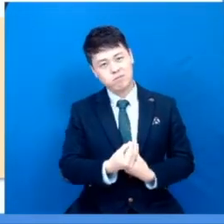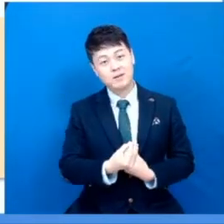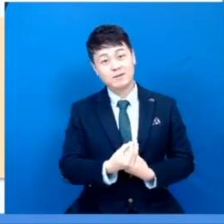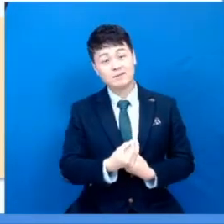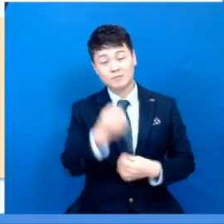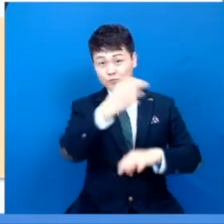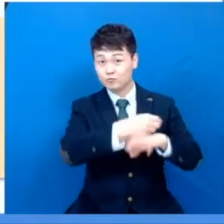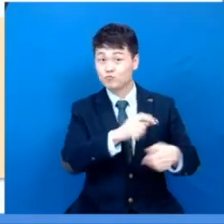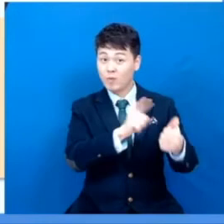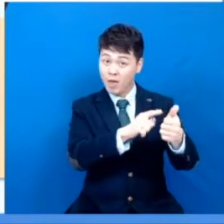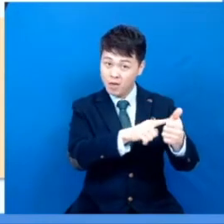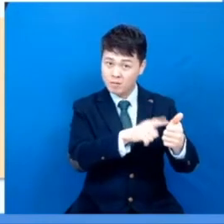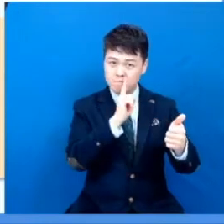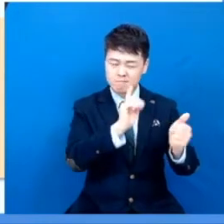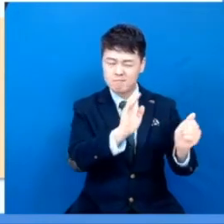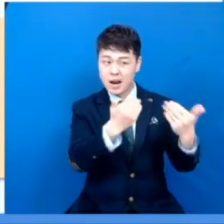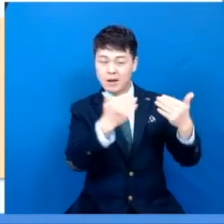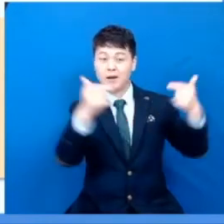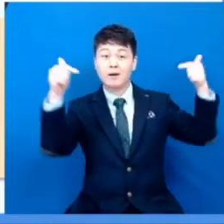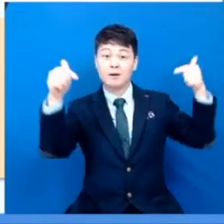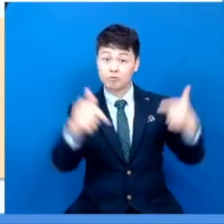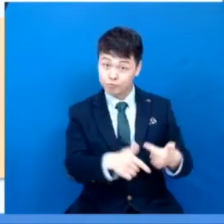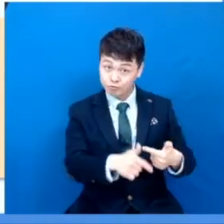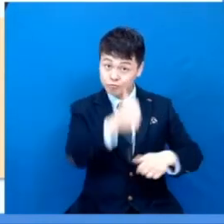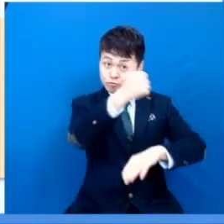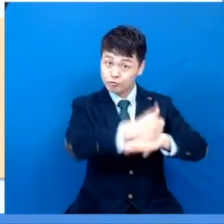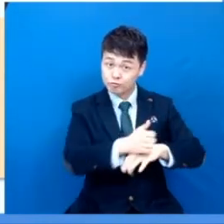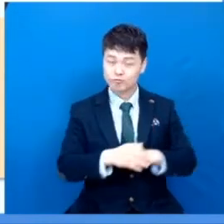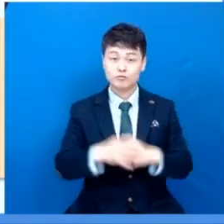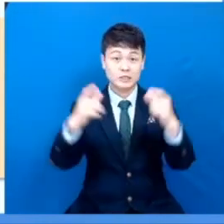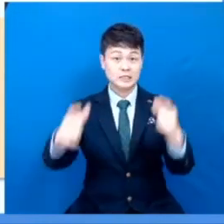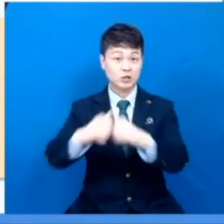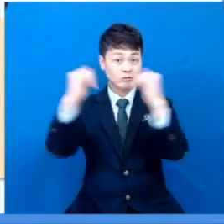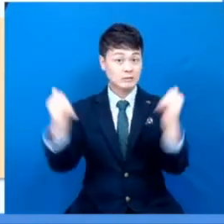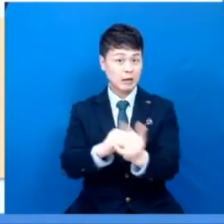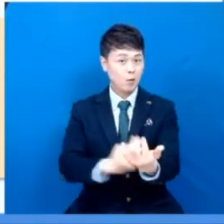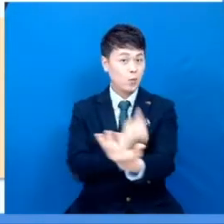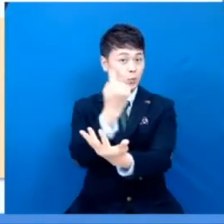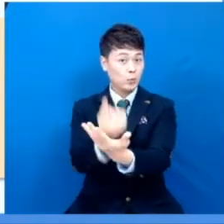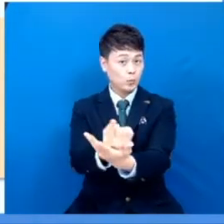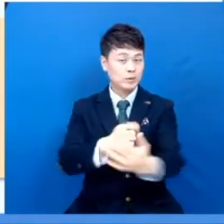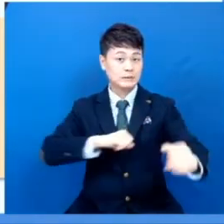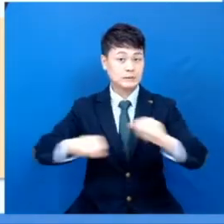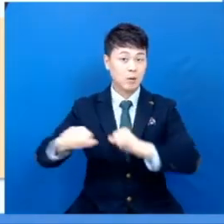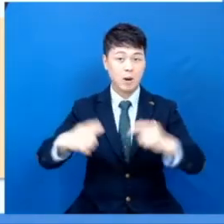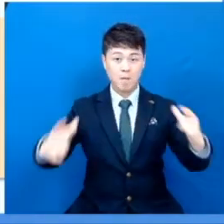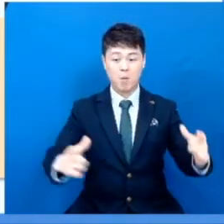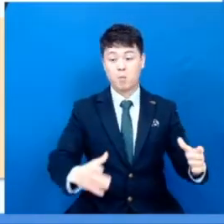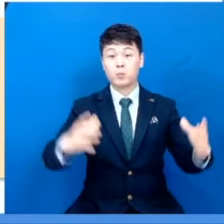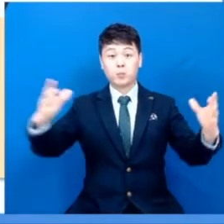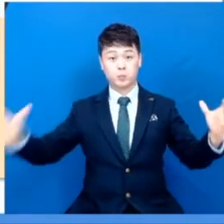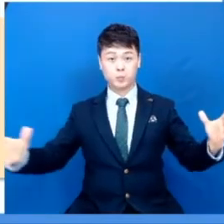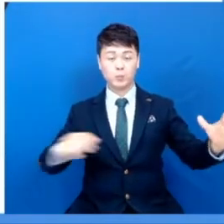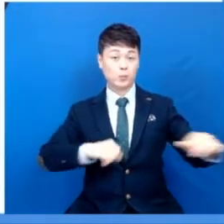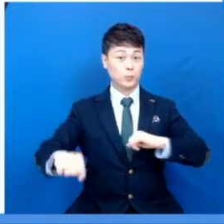이용자의 도전 냉동 감소에 따라 지역사 의 방문 린 생활 범위가 확대되었습니다